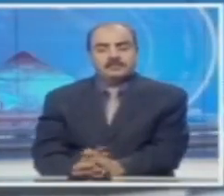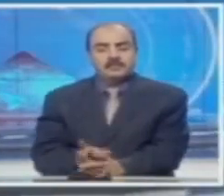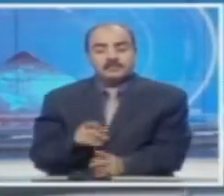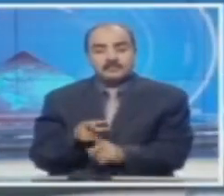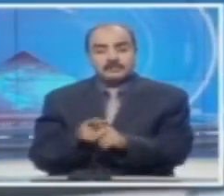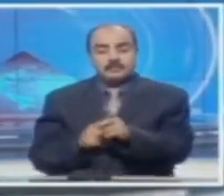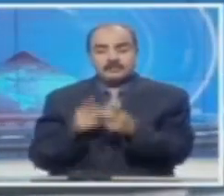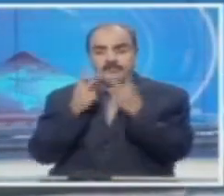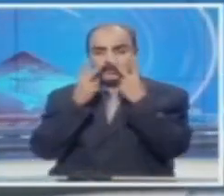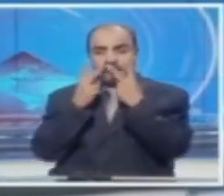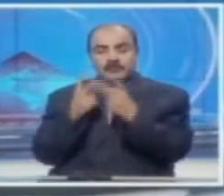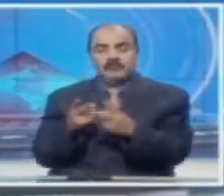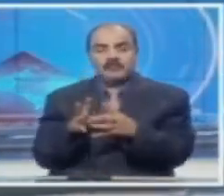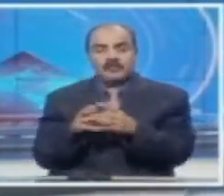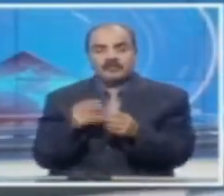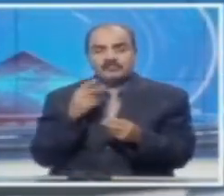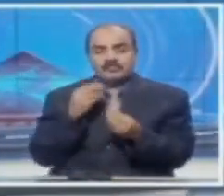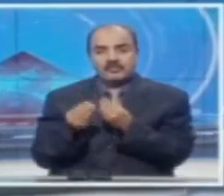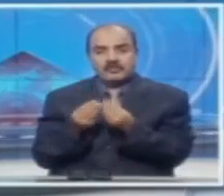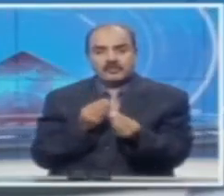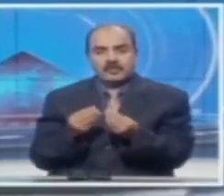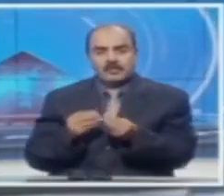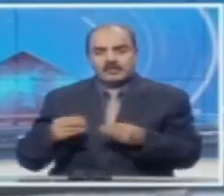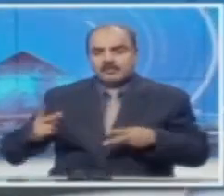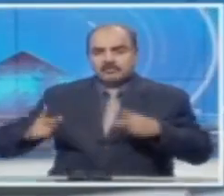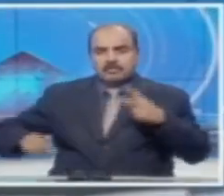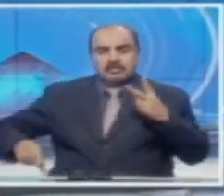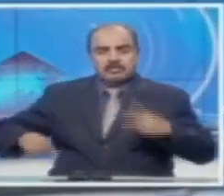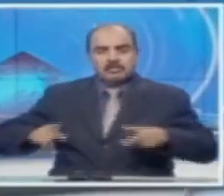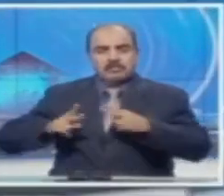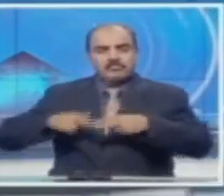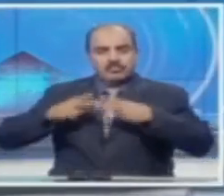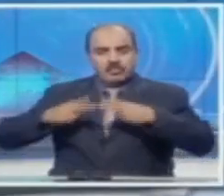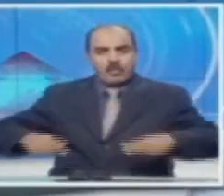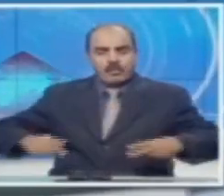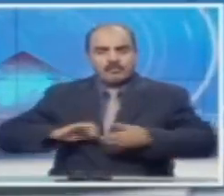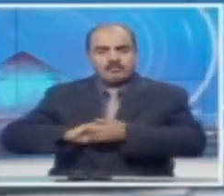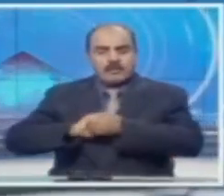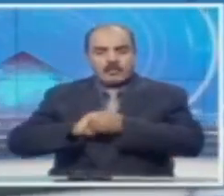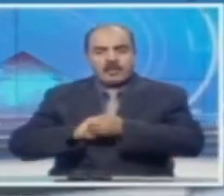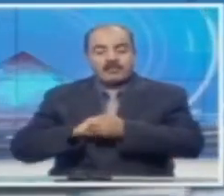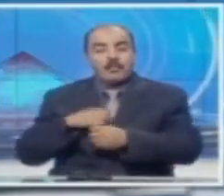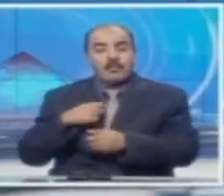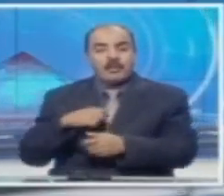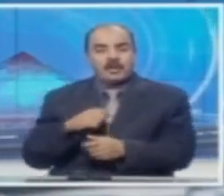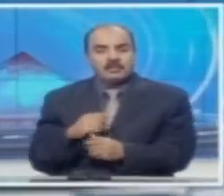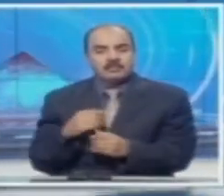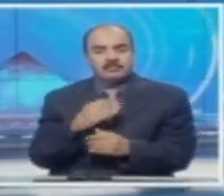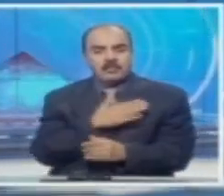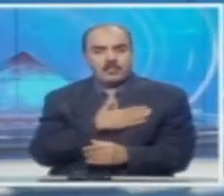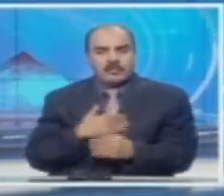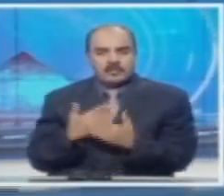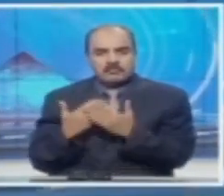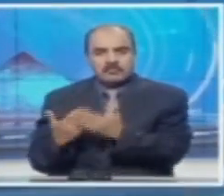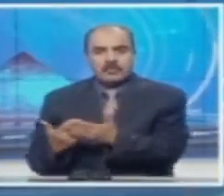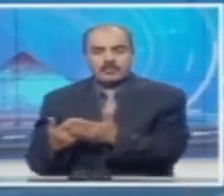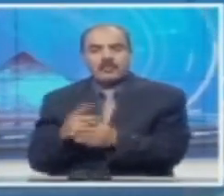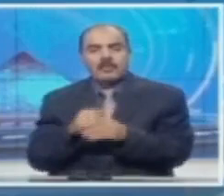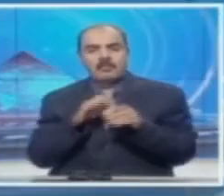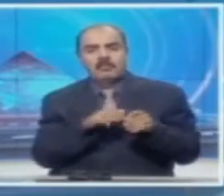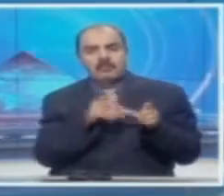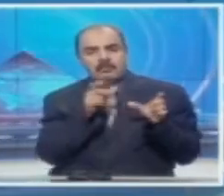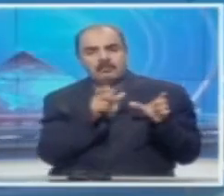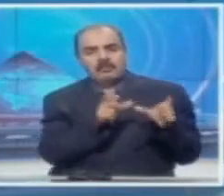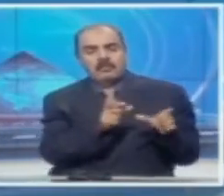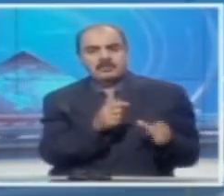شهد دكتور مصطفى مدبولي رئيس مجلس الوزراء مراسم توقيع بروتوكول تعاون بين وزارة قطاع الأعمال العام